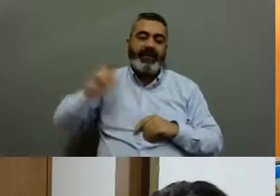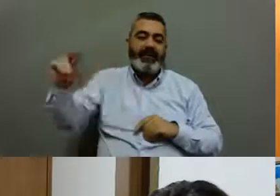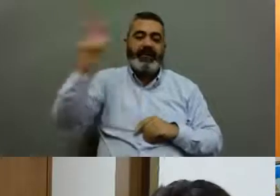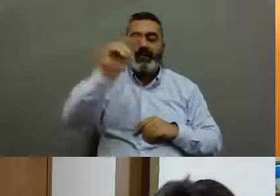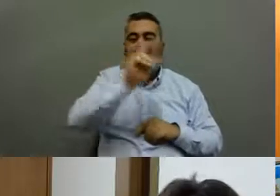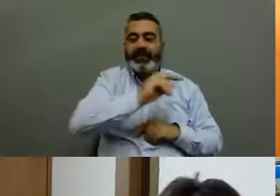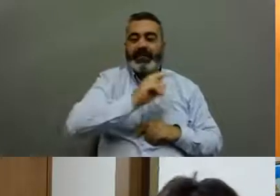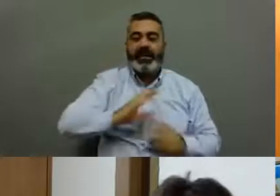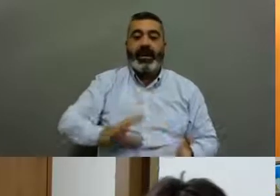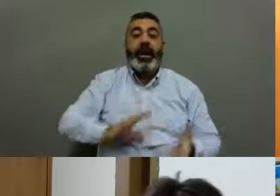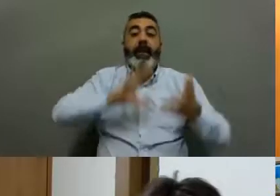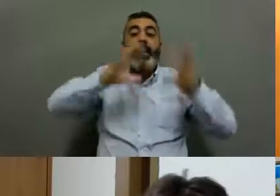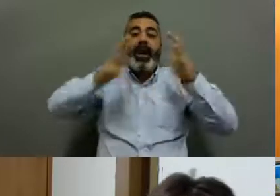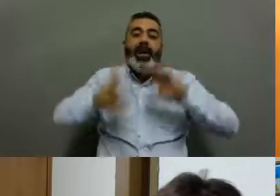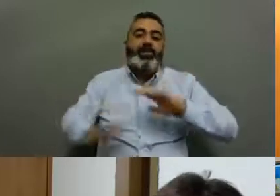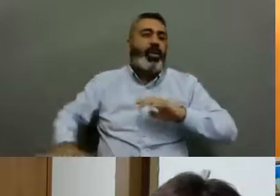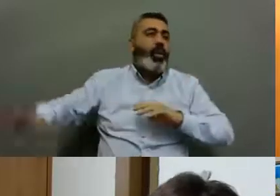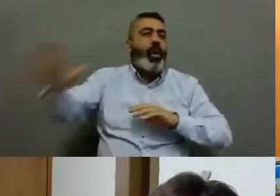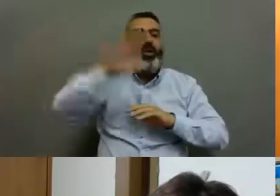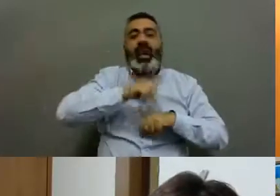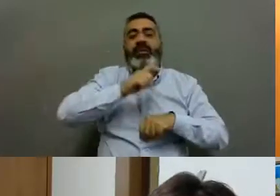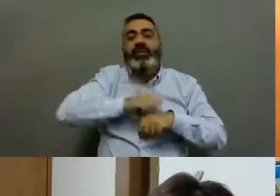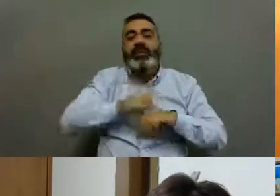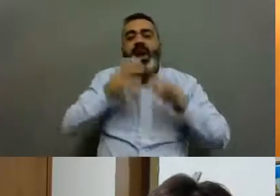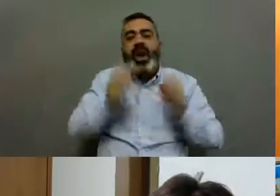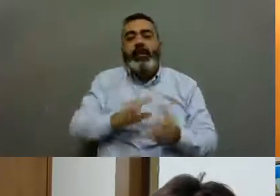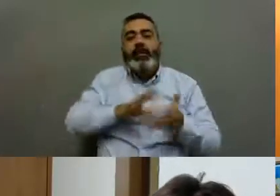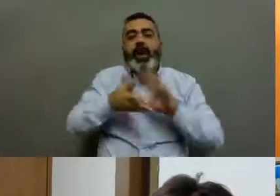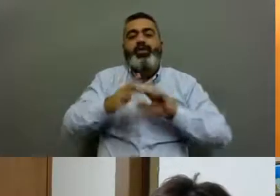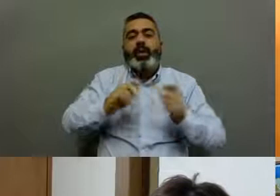παγκοσμιοποιημένο πλαίσιο που ζούμε καλώς ή κακώς,